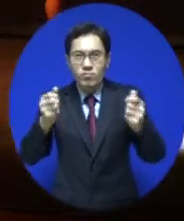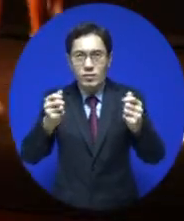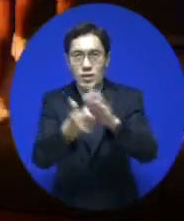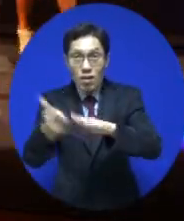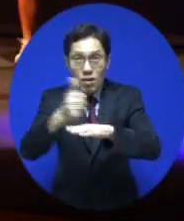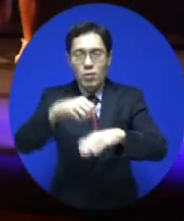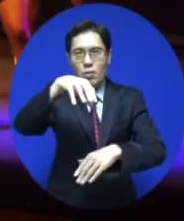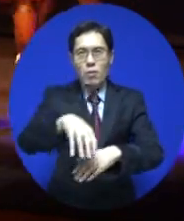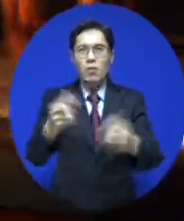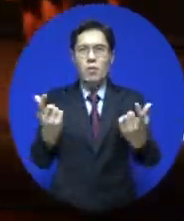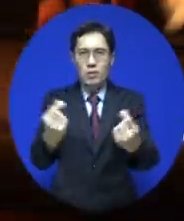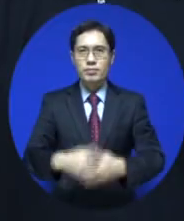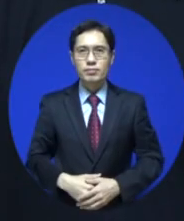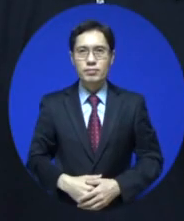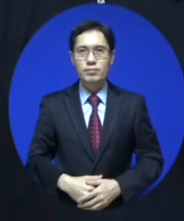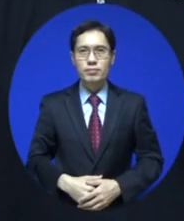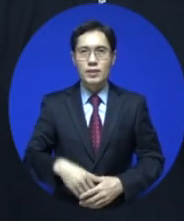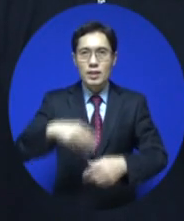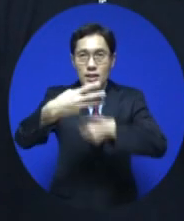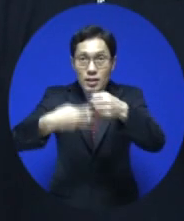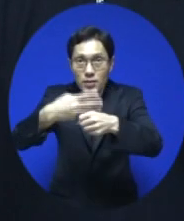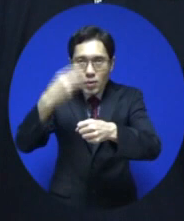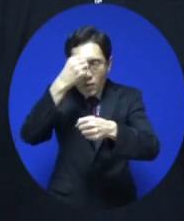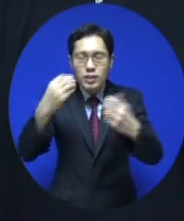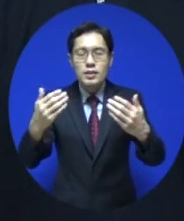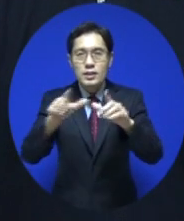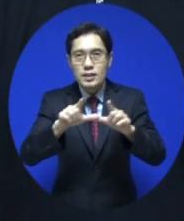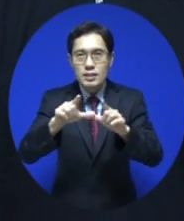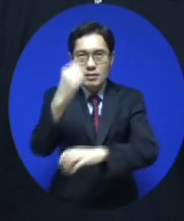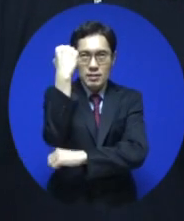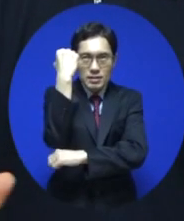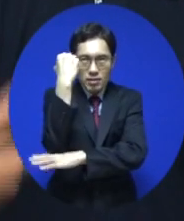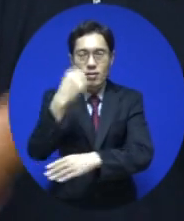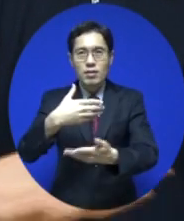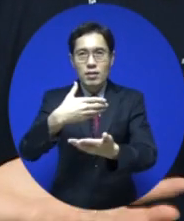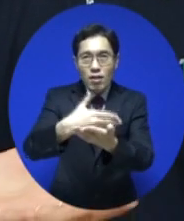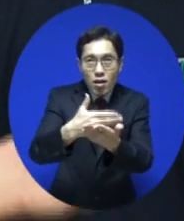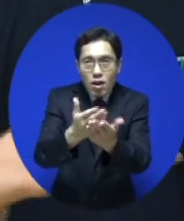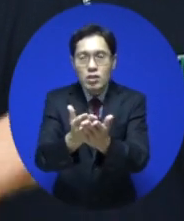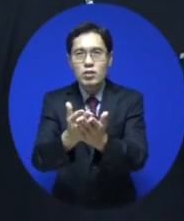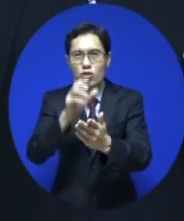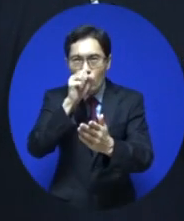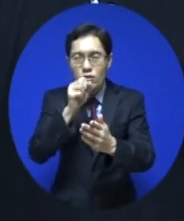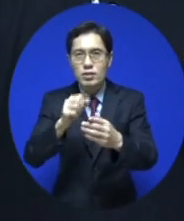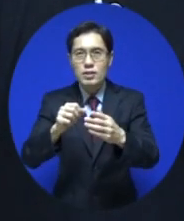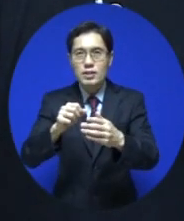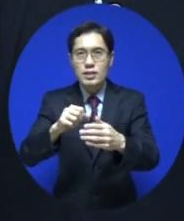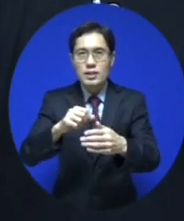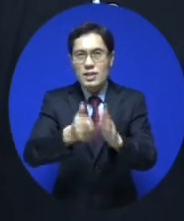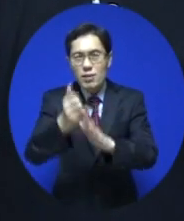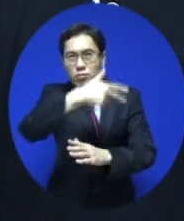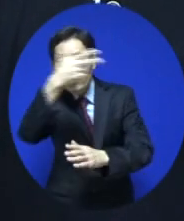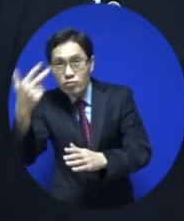대박람회 현장이었습니다. 3년 고교 생활을 디딤돌 삼아 앞으로 더 다양하고 넓은 무대 희망의 무지개를 꿈꾸는